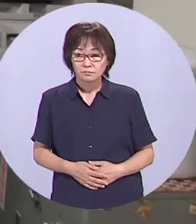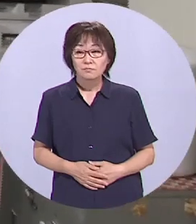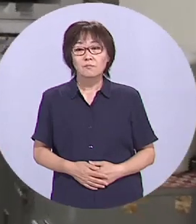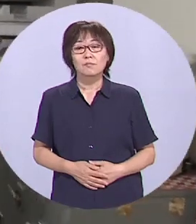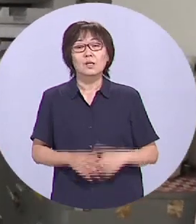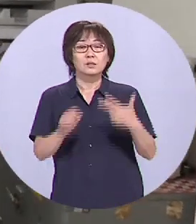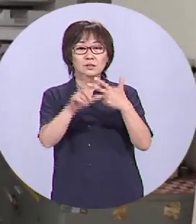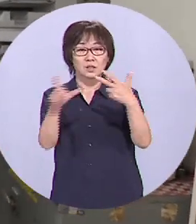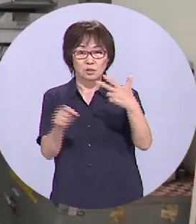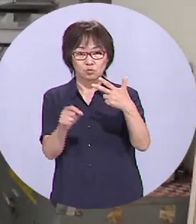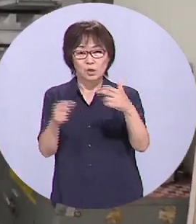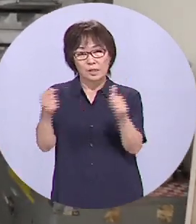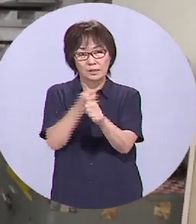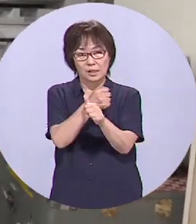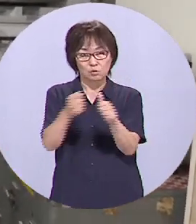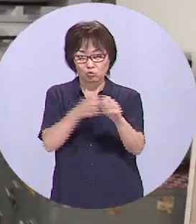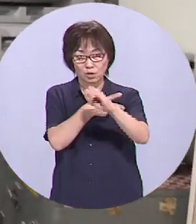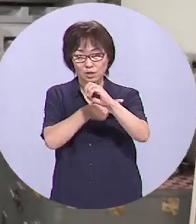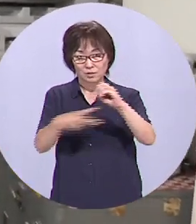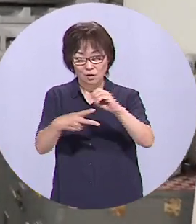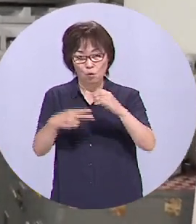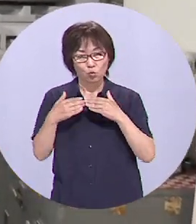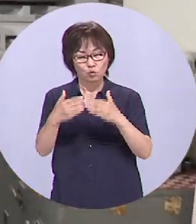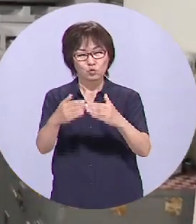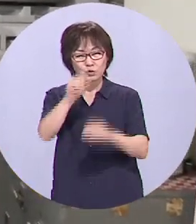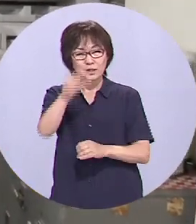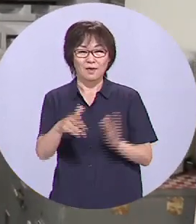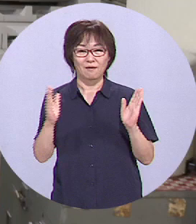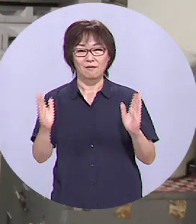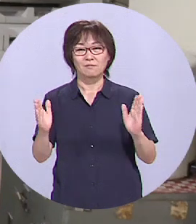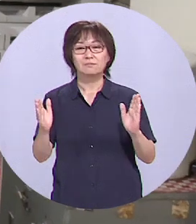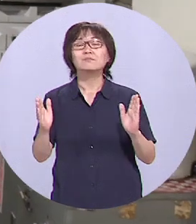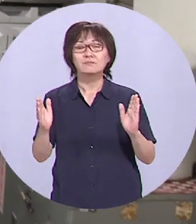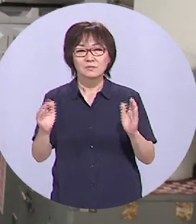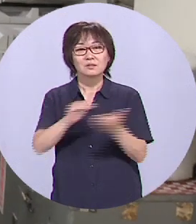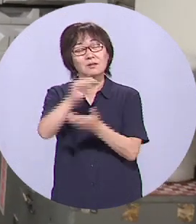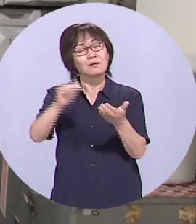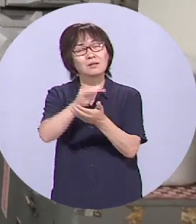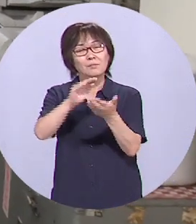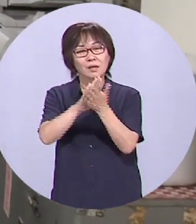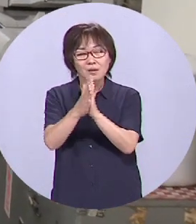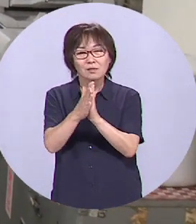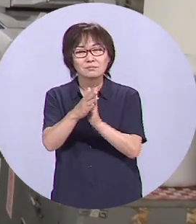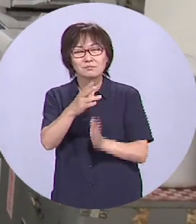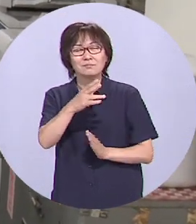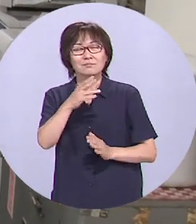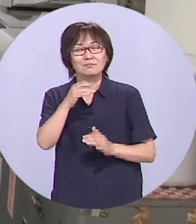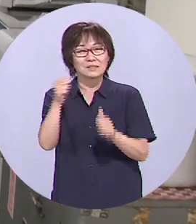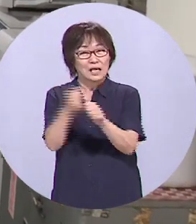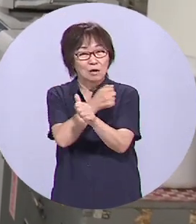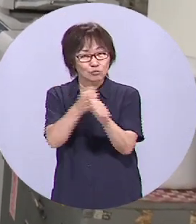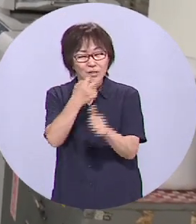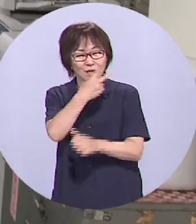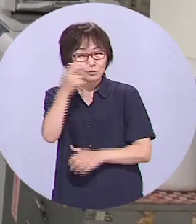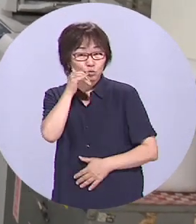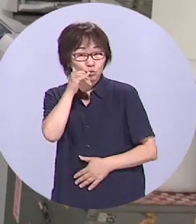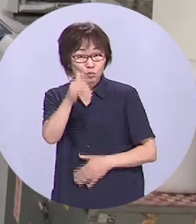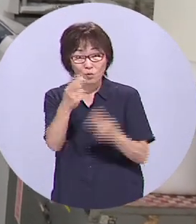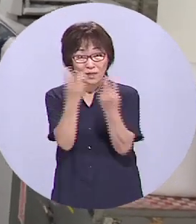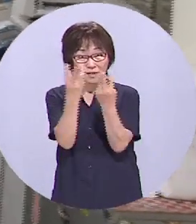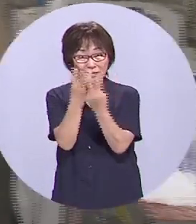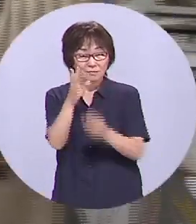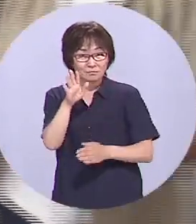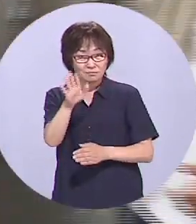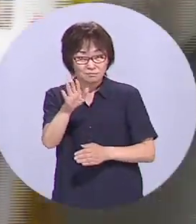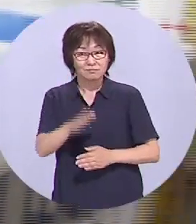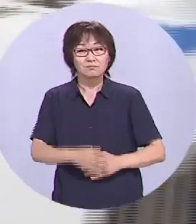7月は虐待ゼロ推進月間ということで、まずは埼玉県虐待通報ダイヤルシャープ7171の取材に伺いました